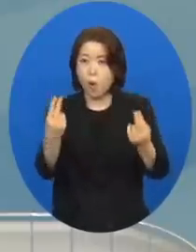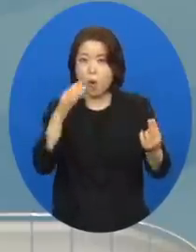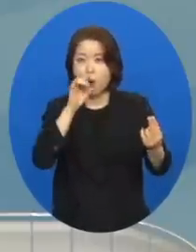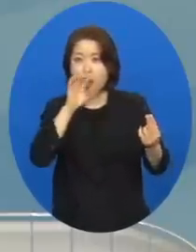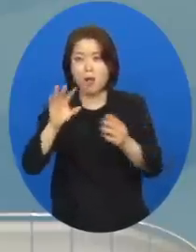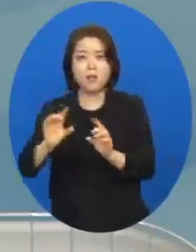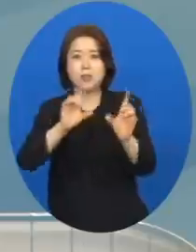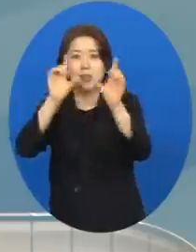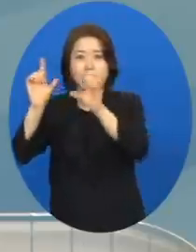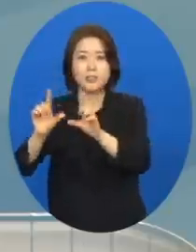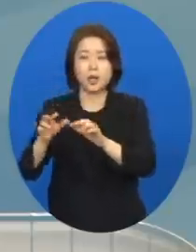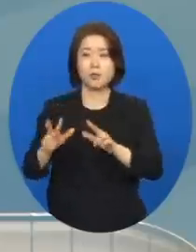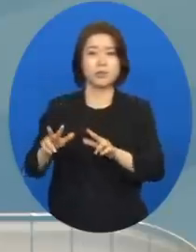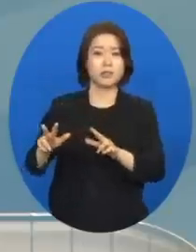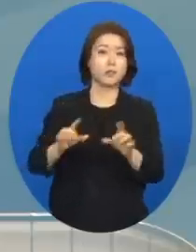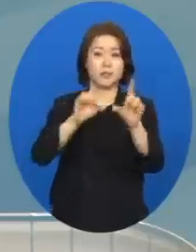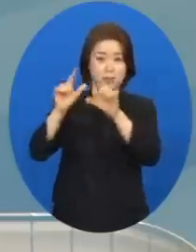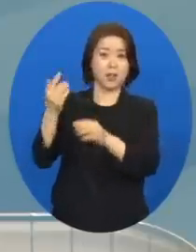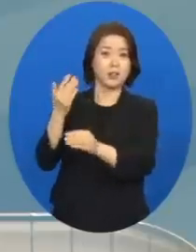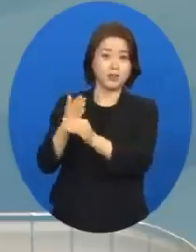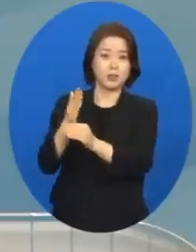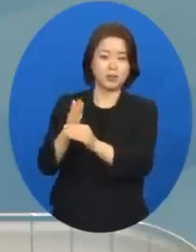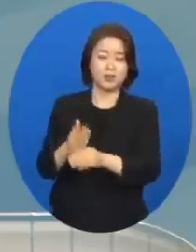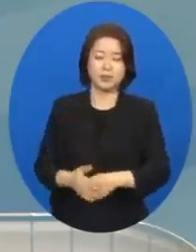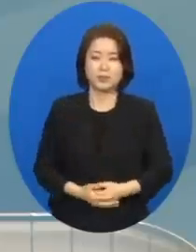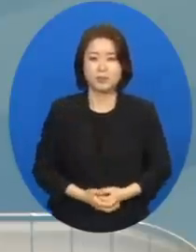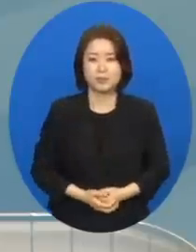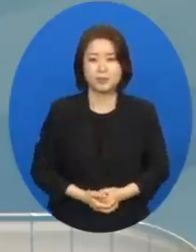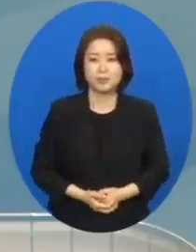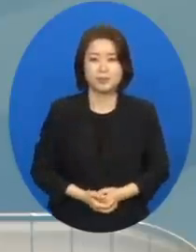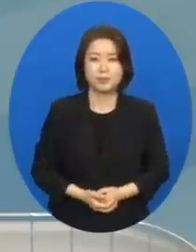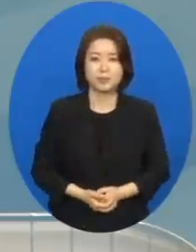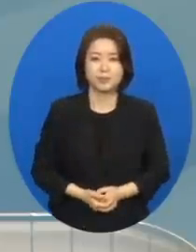삶을 지금 이렇게 살고 있는 거죠.